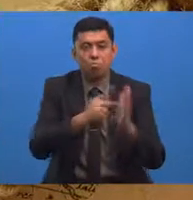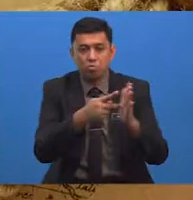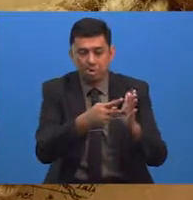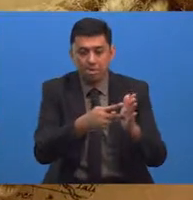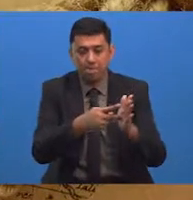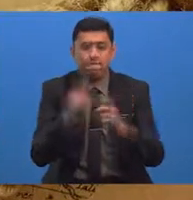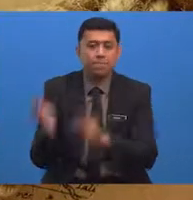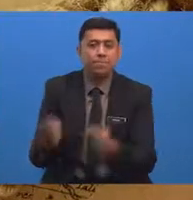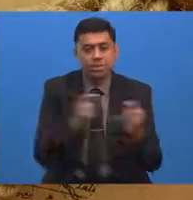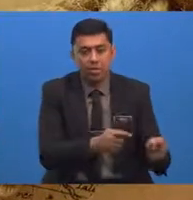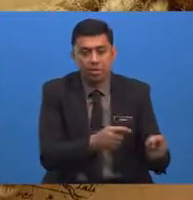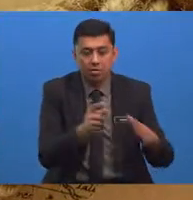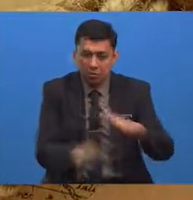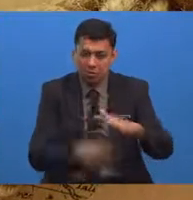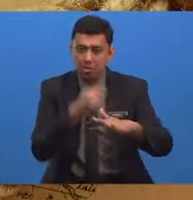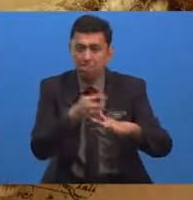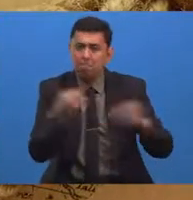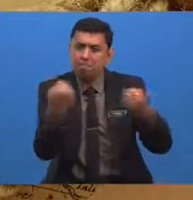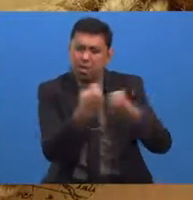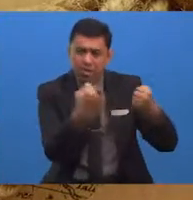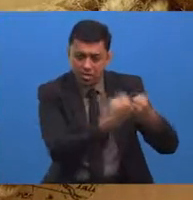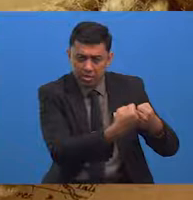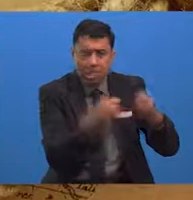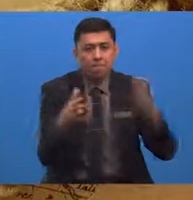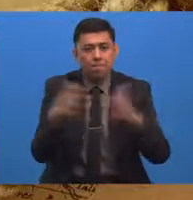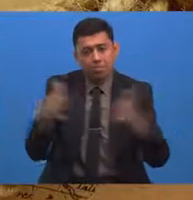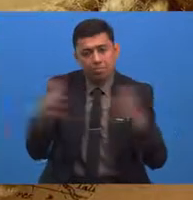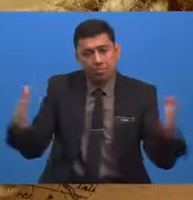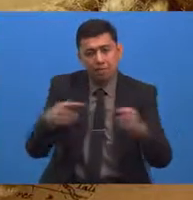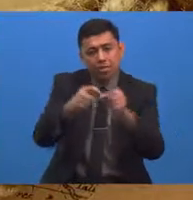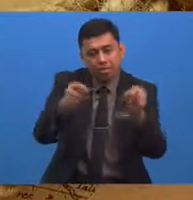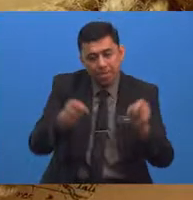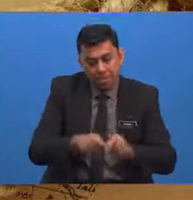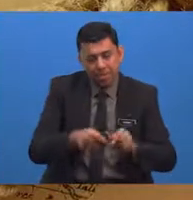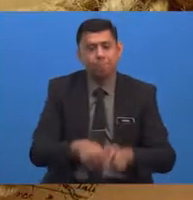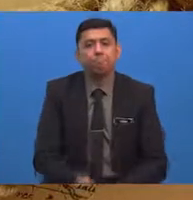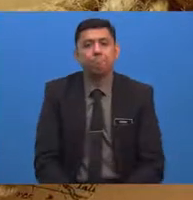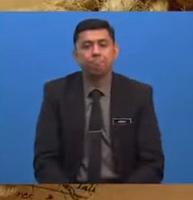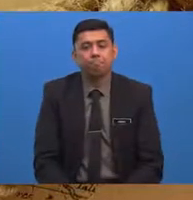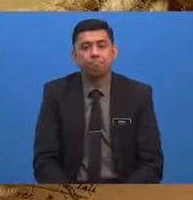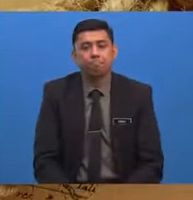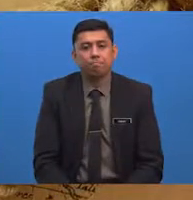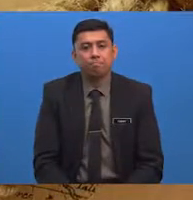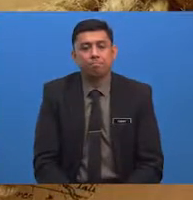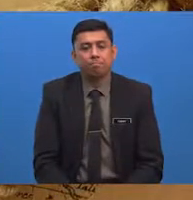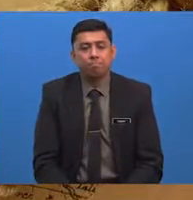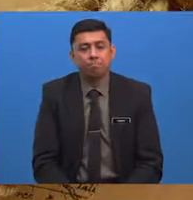Kuching telah menimbulkan perbalahan antara pembesar-pembesar tempatan. Pangeran Indra